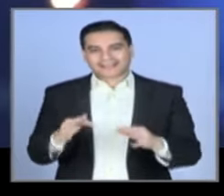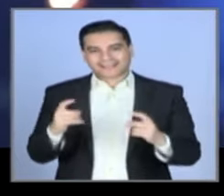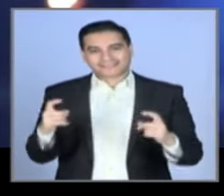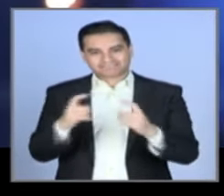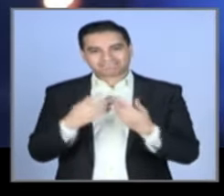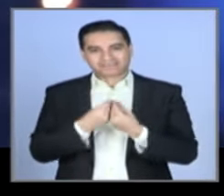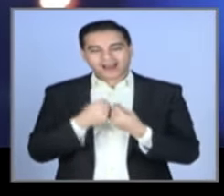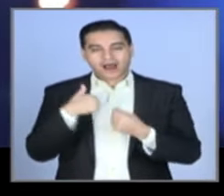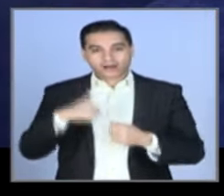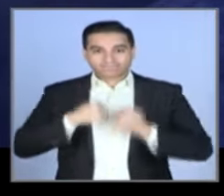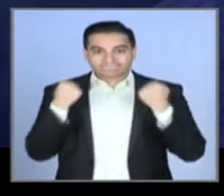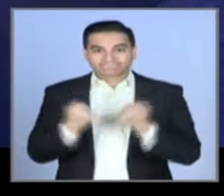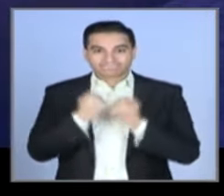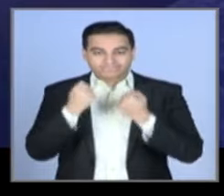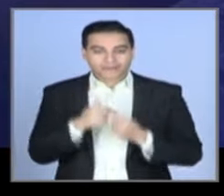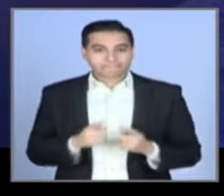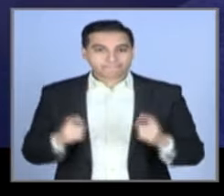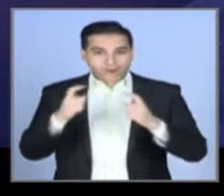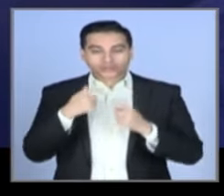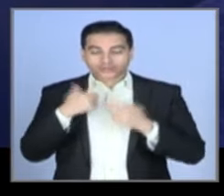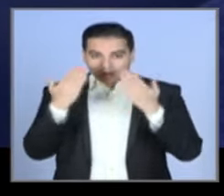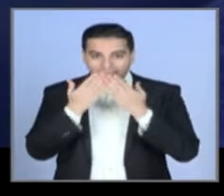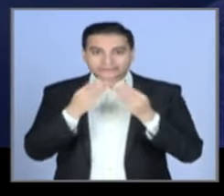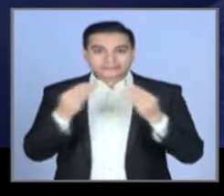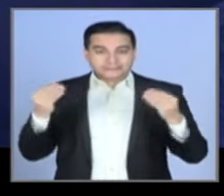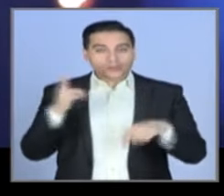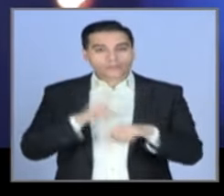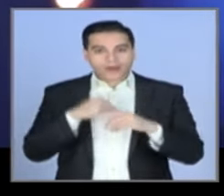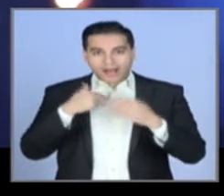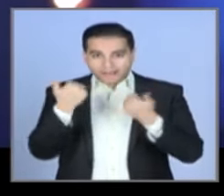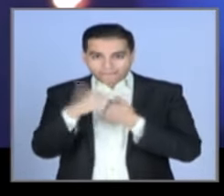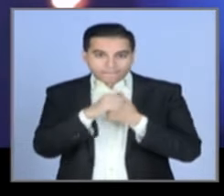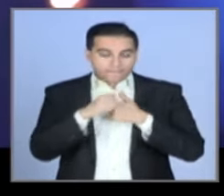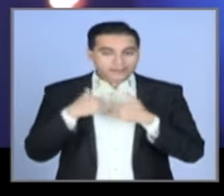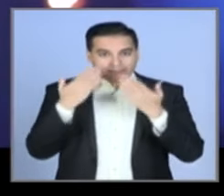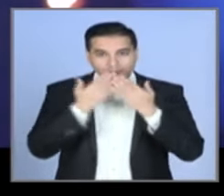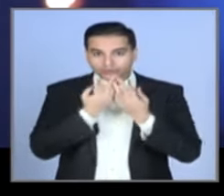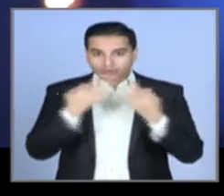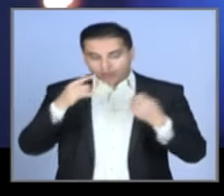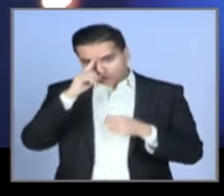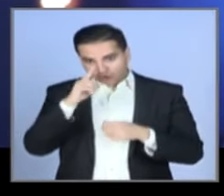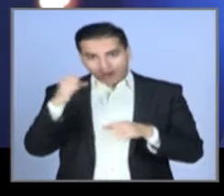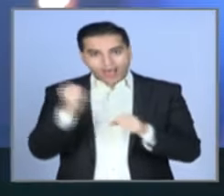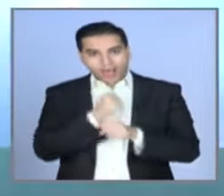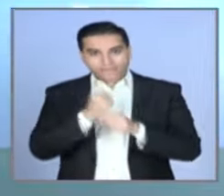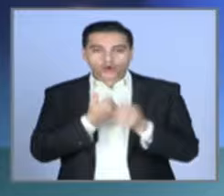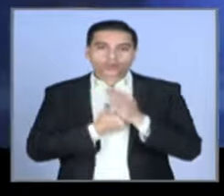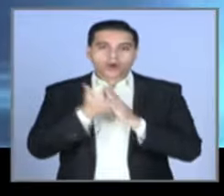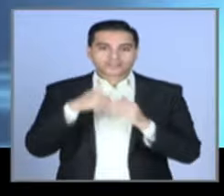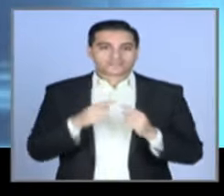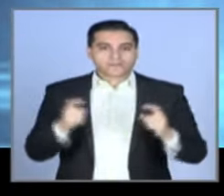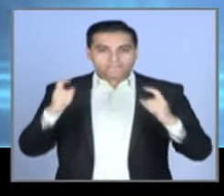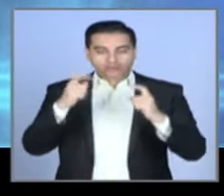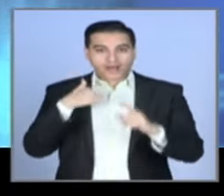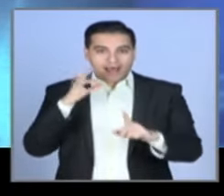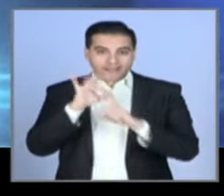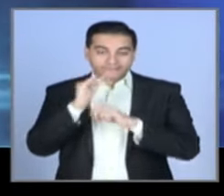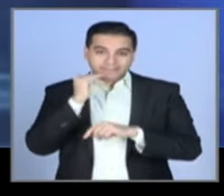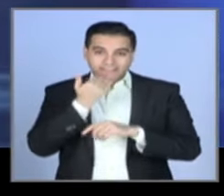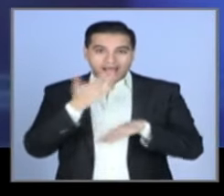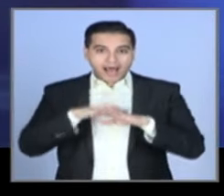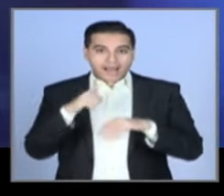انا استعدت لماتش النهارده، ان انا قريت كتير وذاكرت كتير، وان شاء الله يكون ليا دور كويس في ماتش النهارده. هدفي من المشاركه في